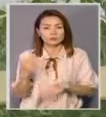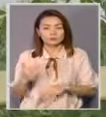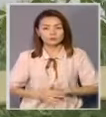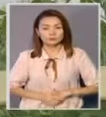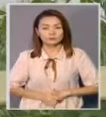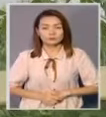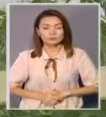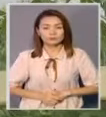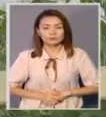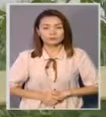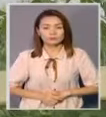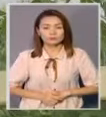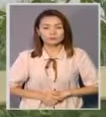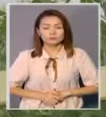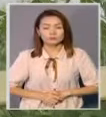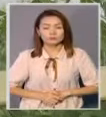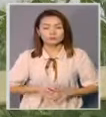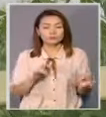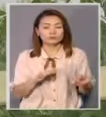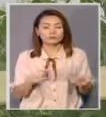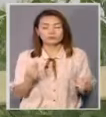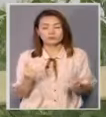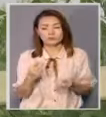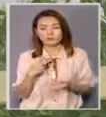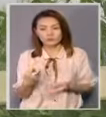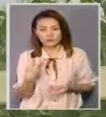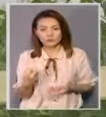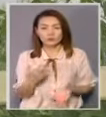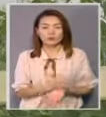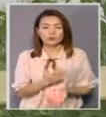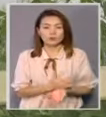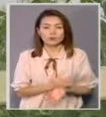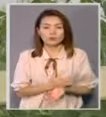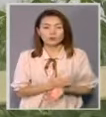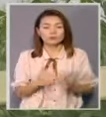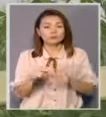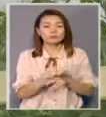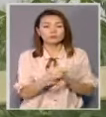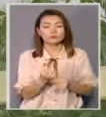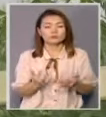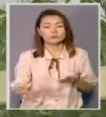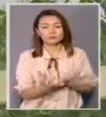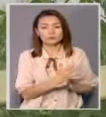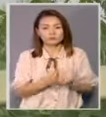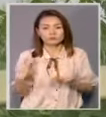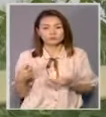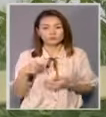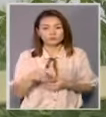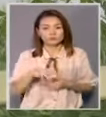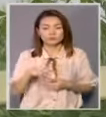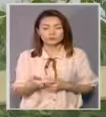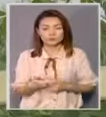осыдан ауру болдым, анда сілтеді, мында сілтеді. Ақырсында бәрібір саған іштемеге істей алмаймыз, 1000 теңгеден төлейсін